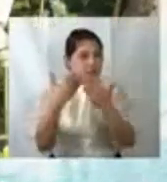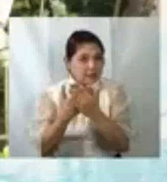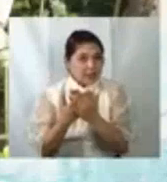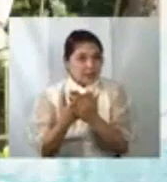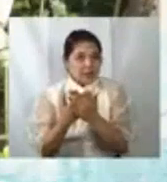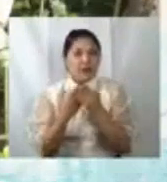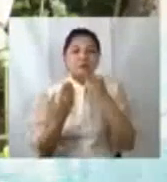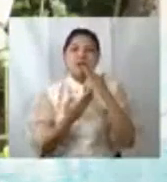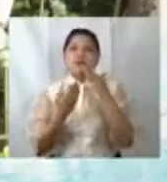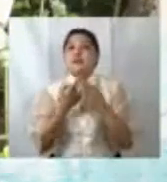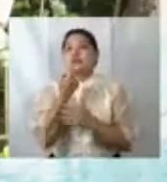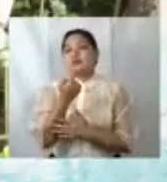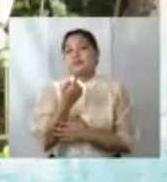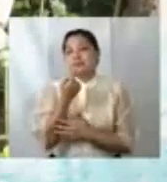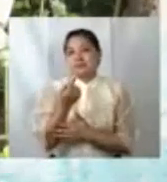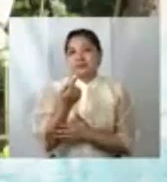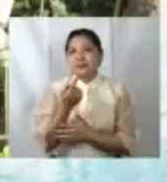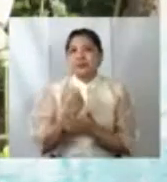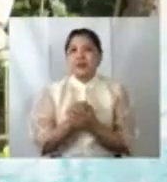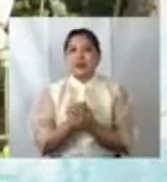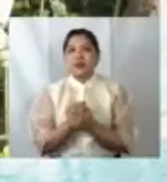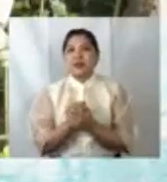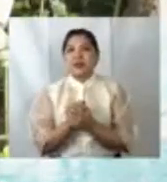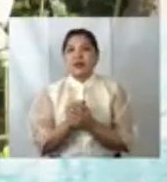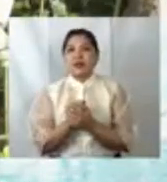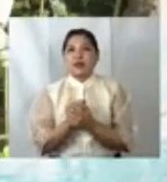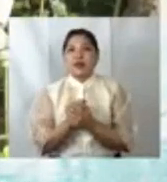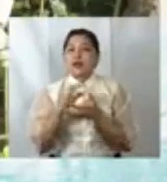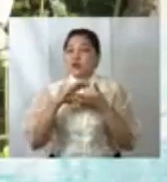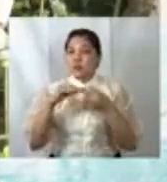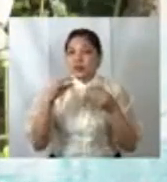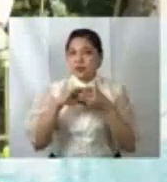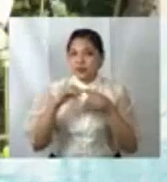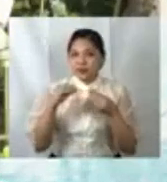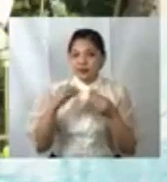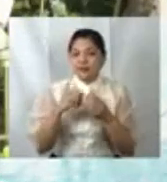ang sinasabi ko, ang kwento ay